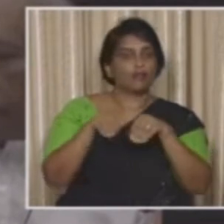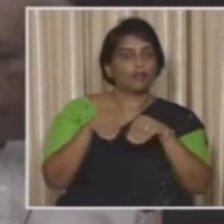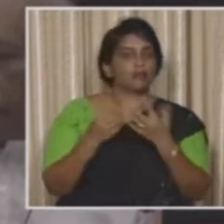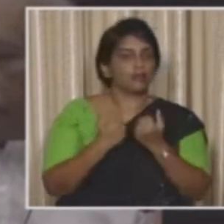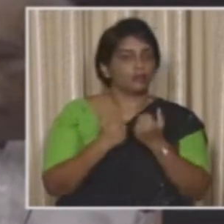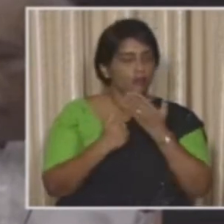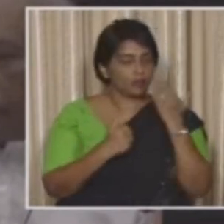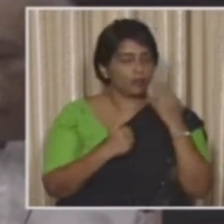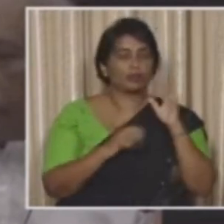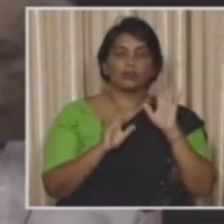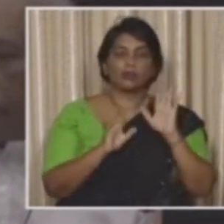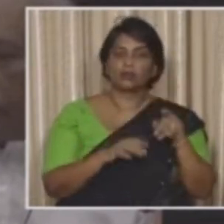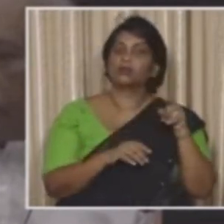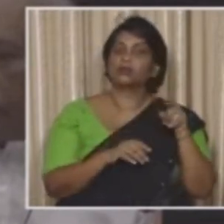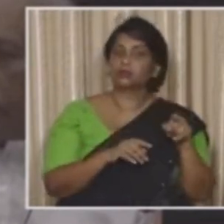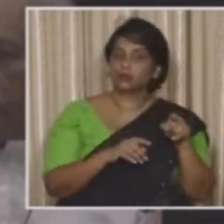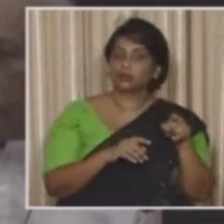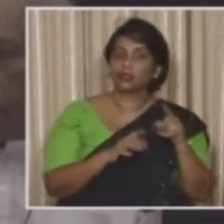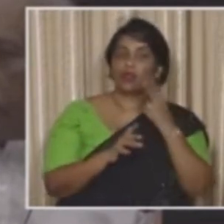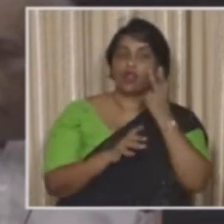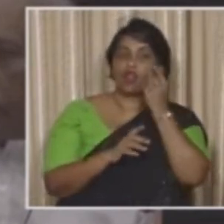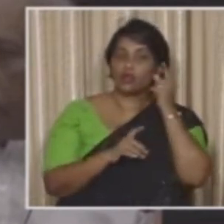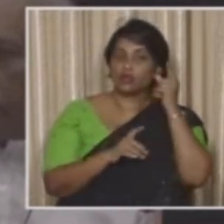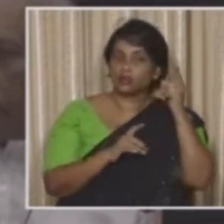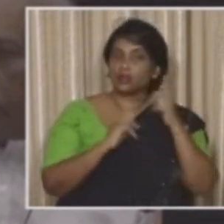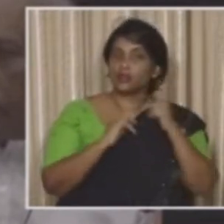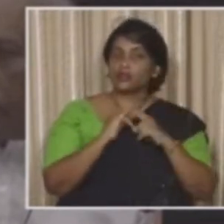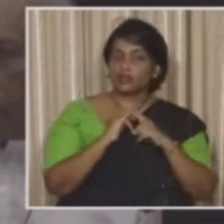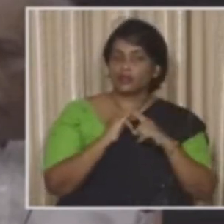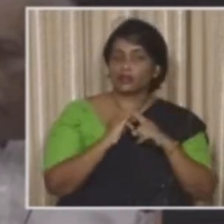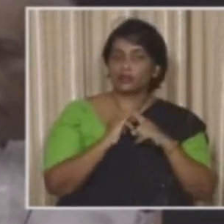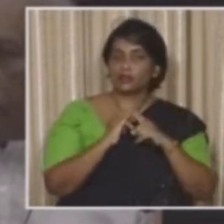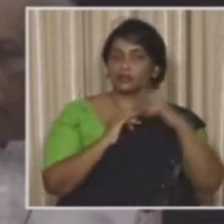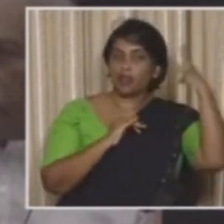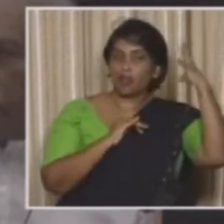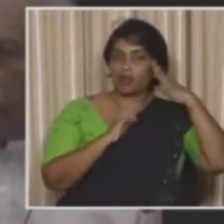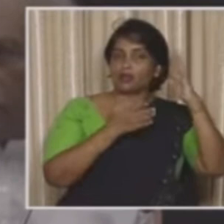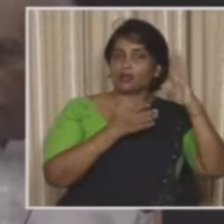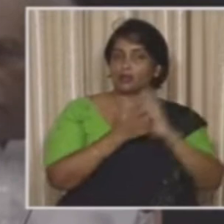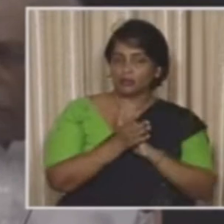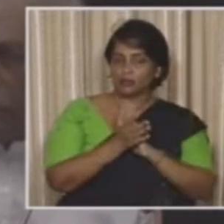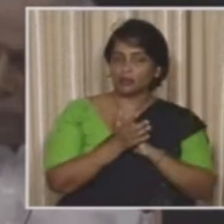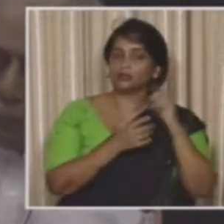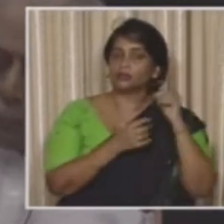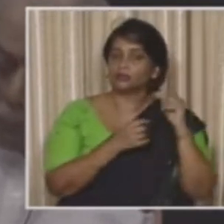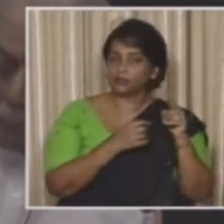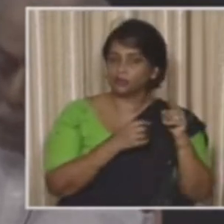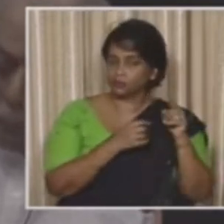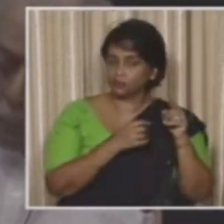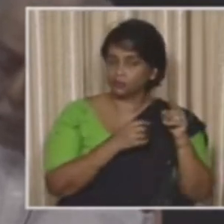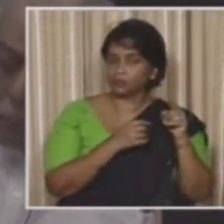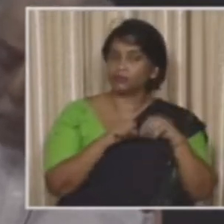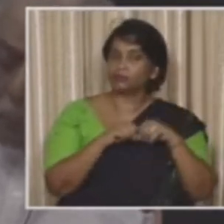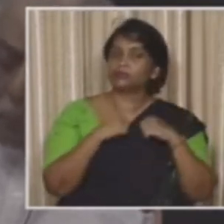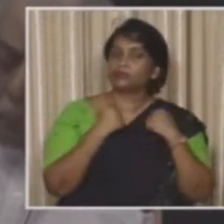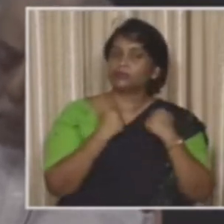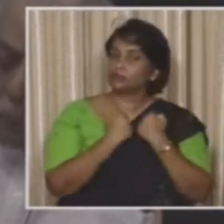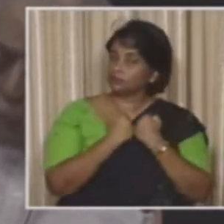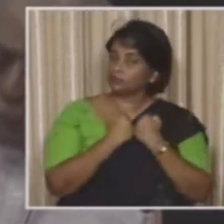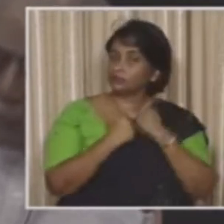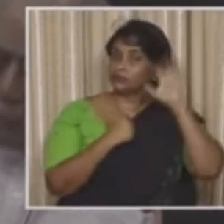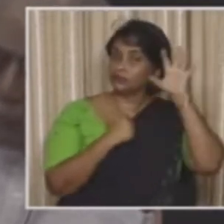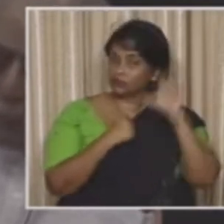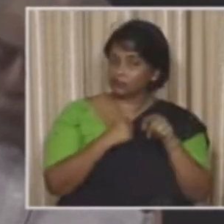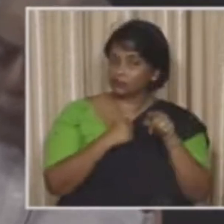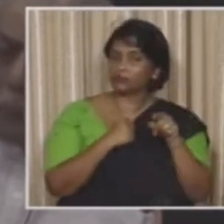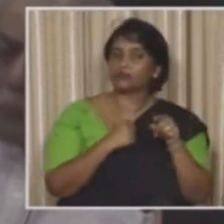යොදවන්න. ඒත් මේක වෙනලා තියෙන ඔස්ට්‍රේලියාව යුනයිටඩ් සෝල සමාගම. යුනයිටඩ් සෝල සමාගමින්